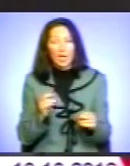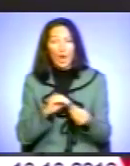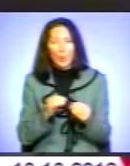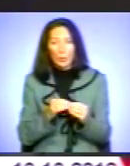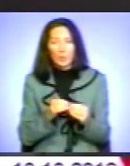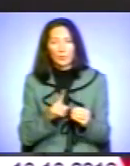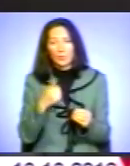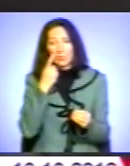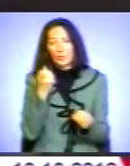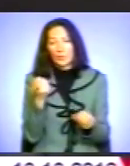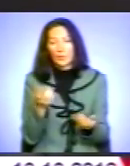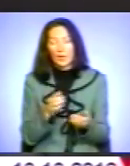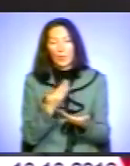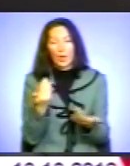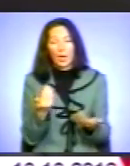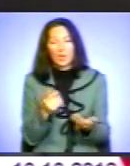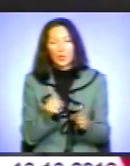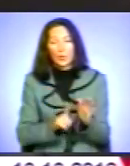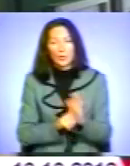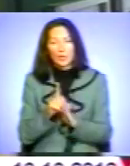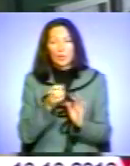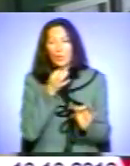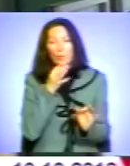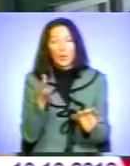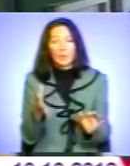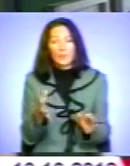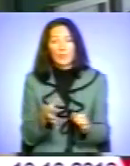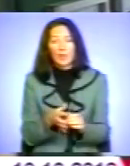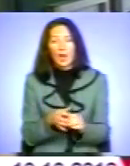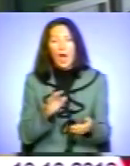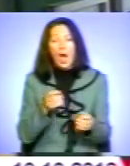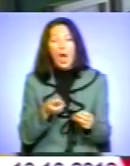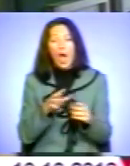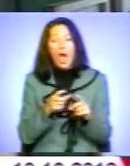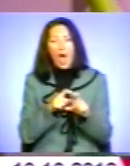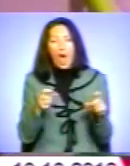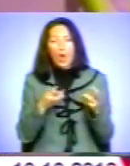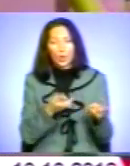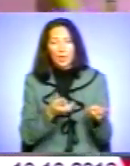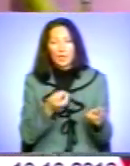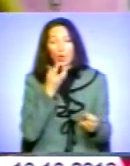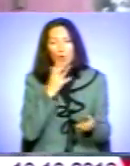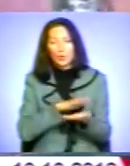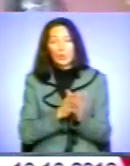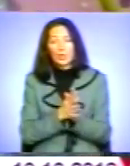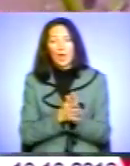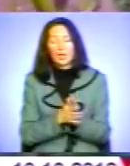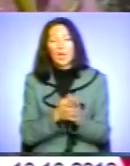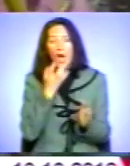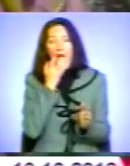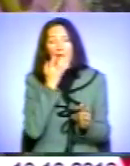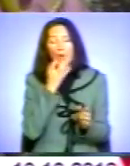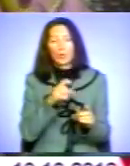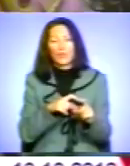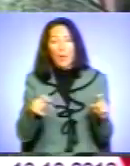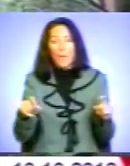не застережень на сьогоднішній день з тим, щоб розпочати в будь-який момент. Котельні у хорошому стані. Теплові мережі потребують значно більшої уваги, кажуть